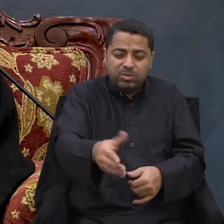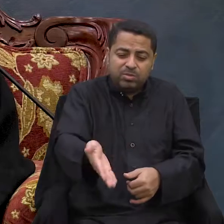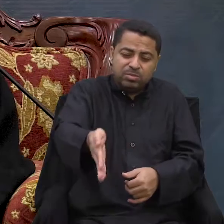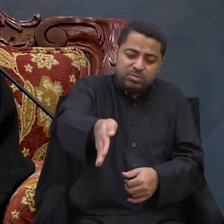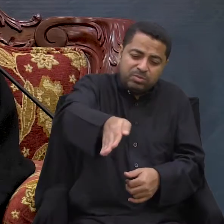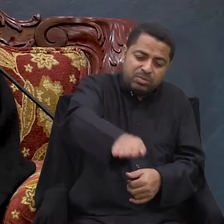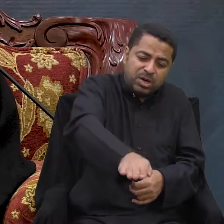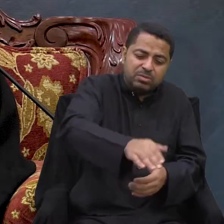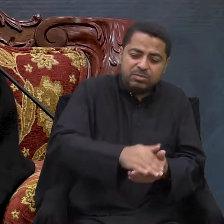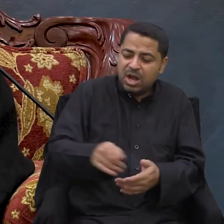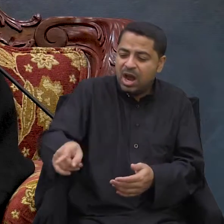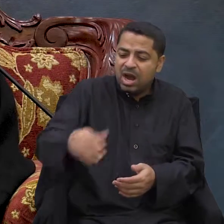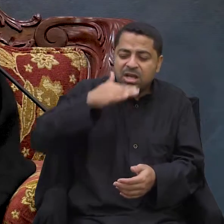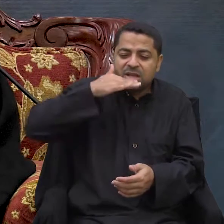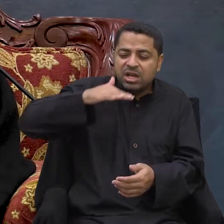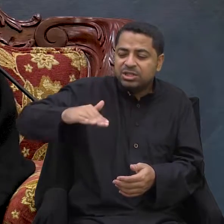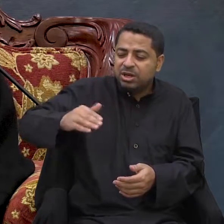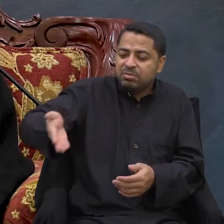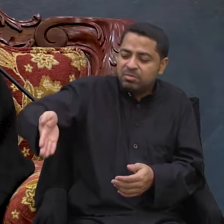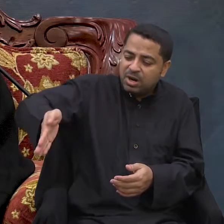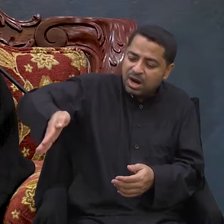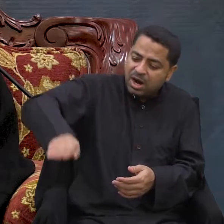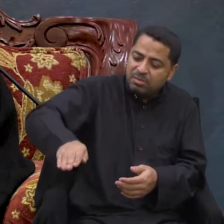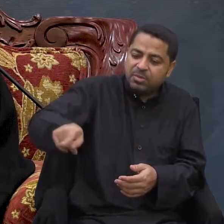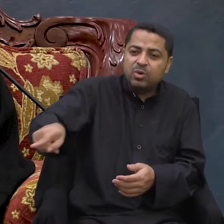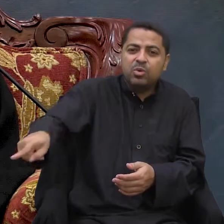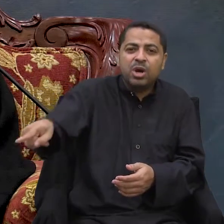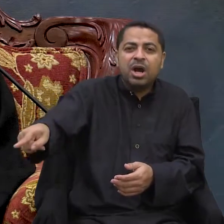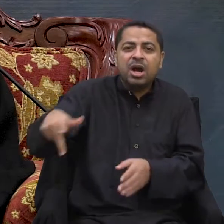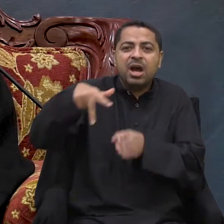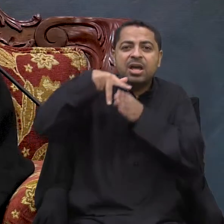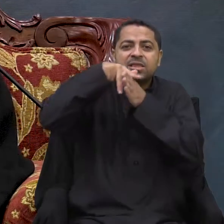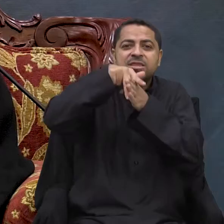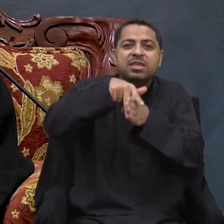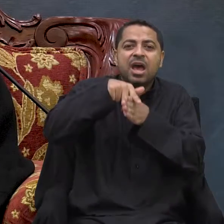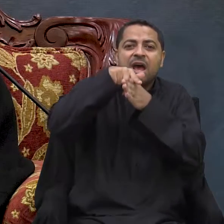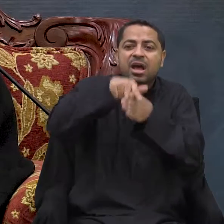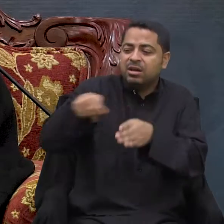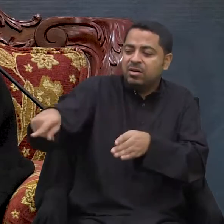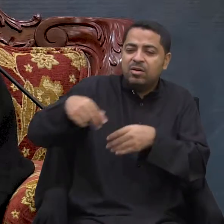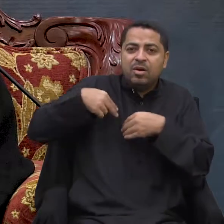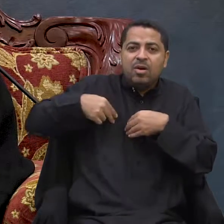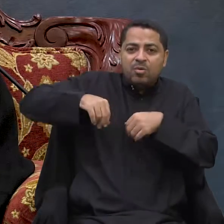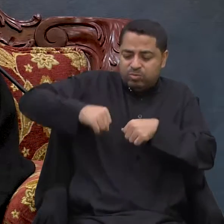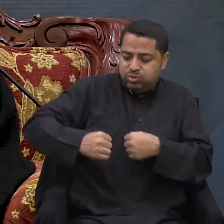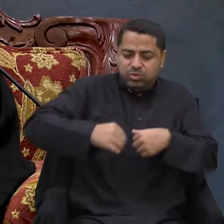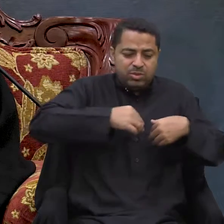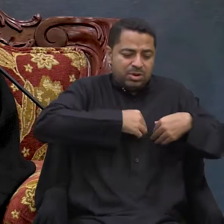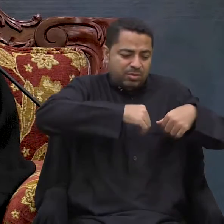للنشاب رن، وهذا الخيل صدر